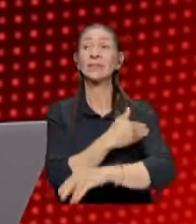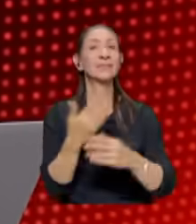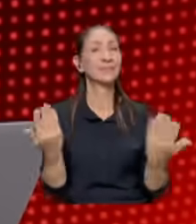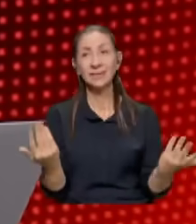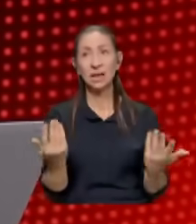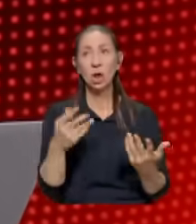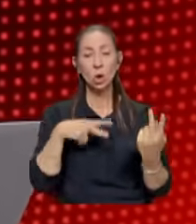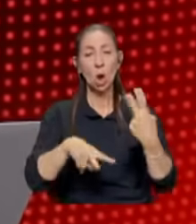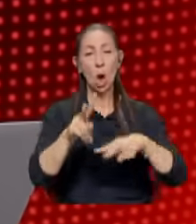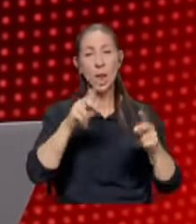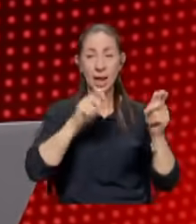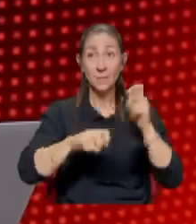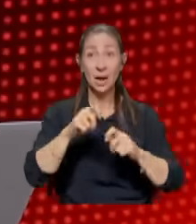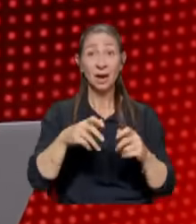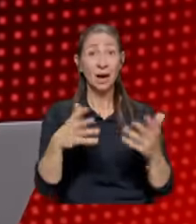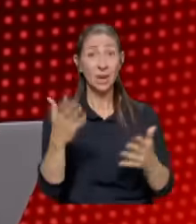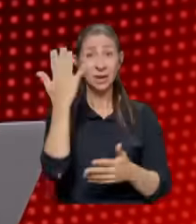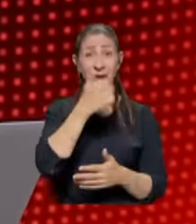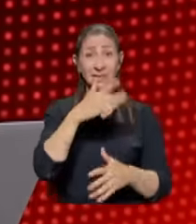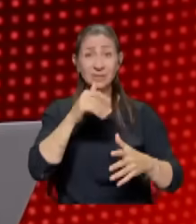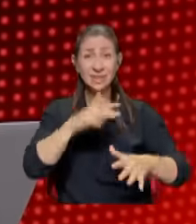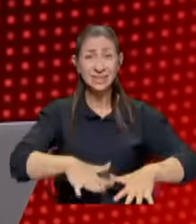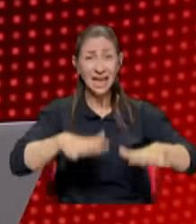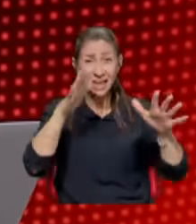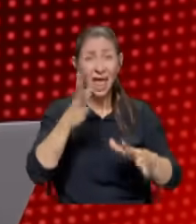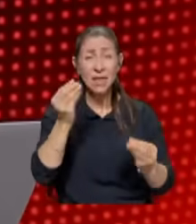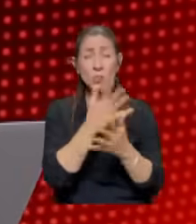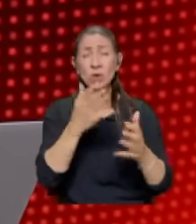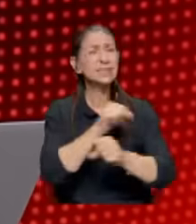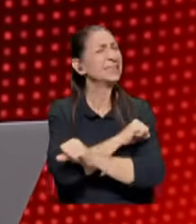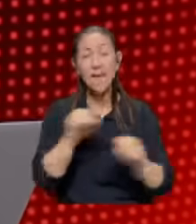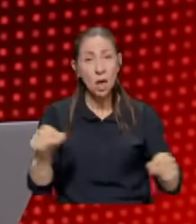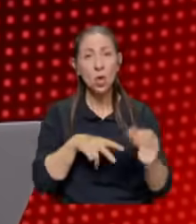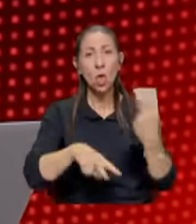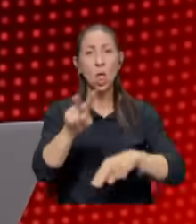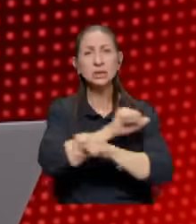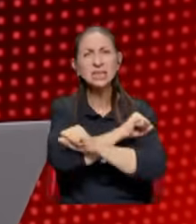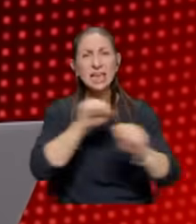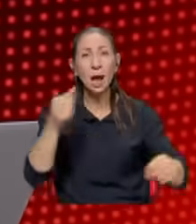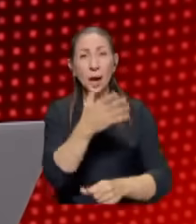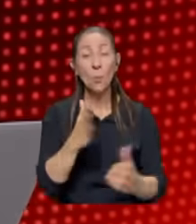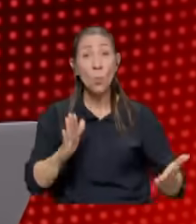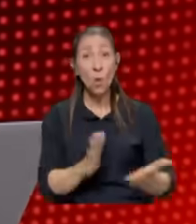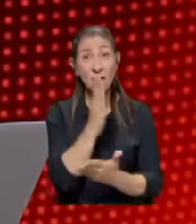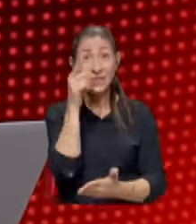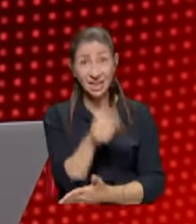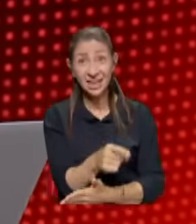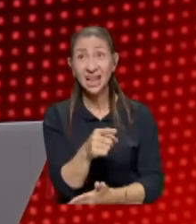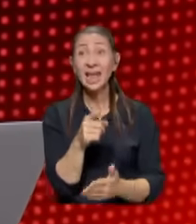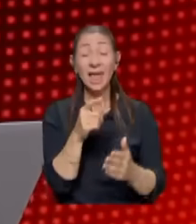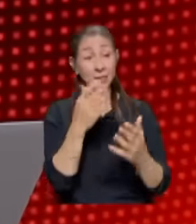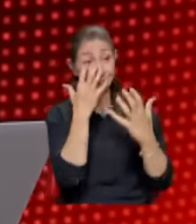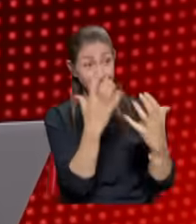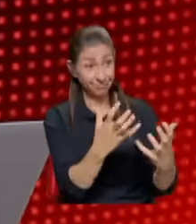biri yol yapmak. Ancak Karadeniz'i vuran selde en büyük hasarı yollar aldı. Muhalefetten